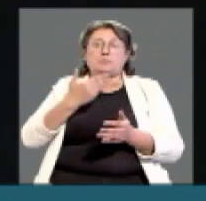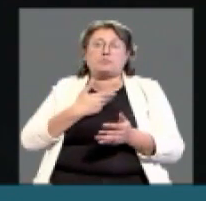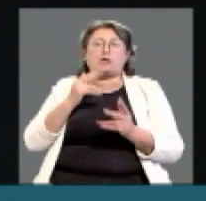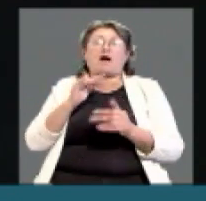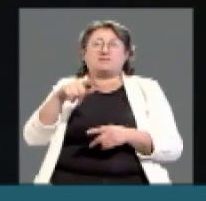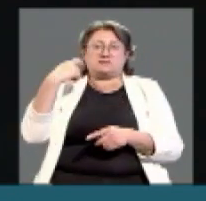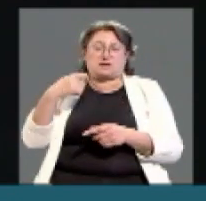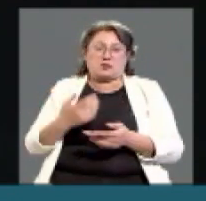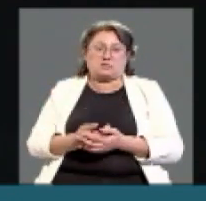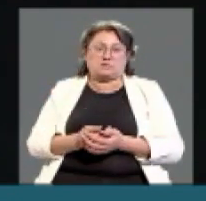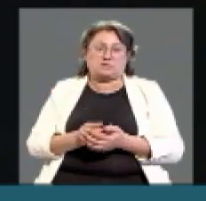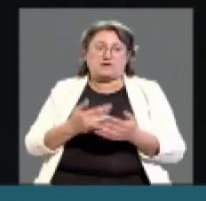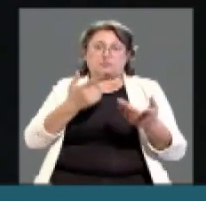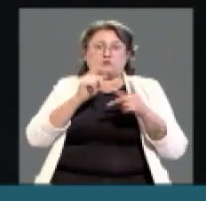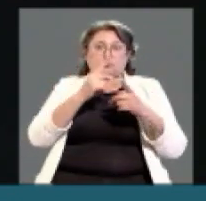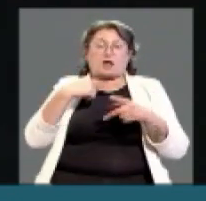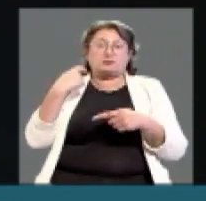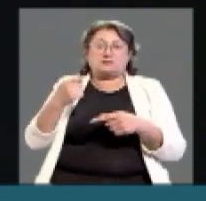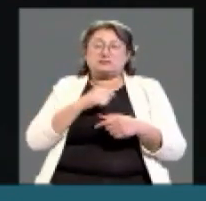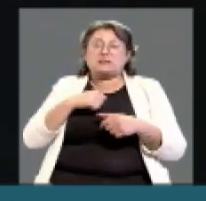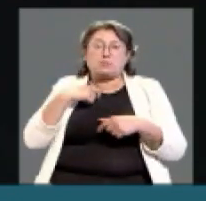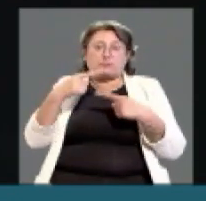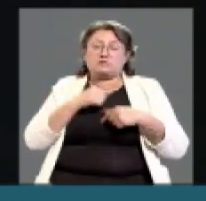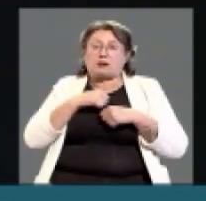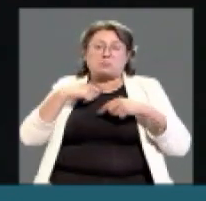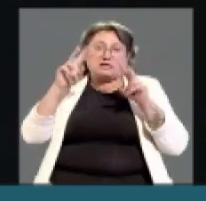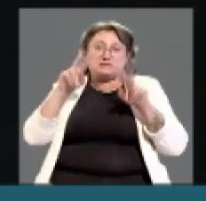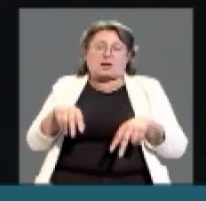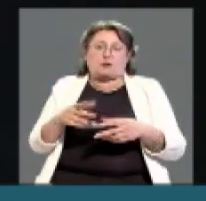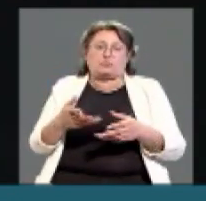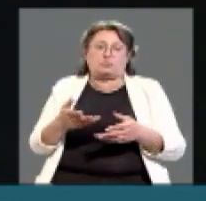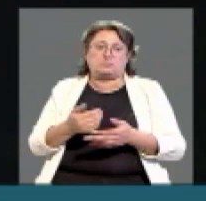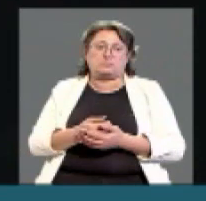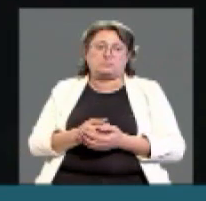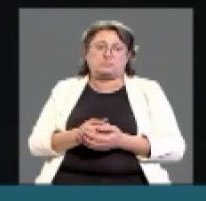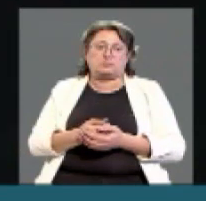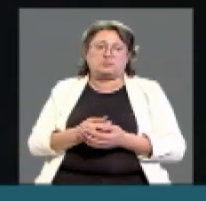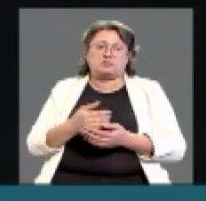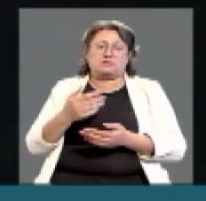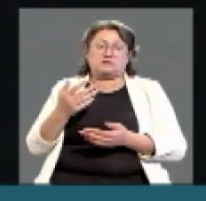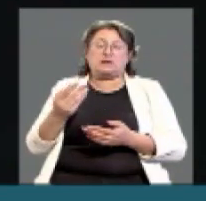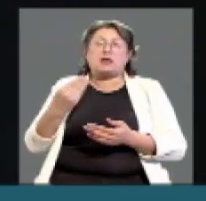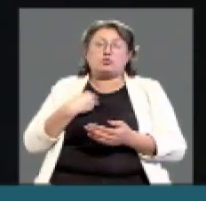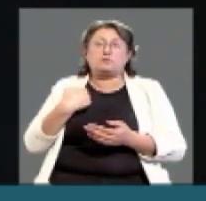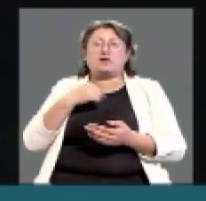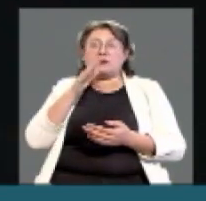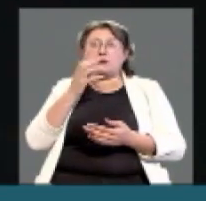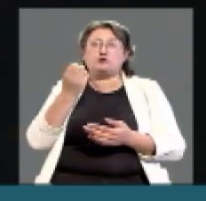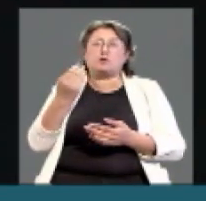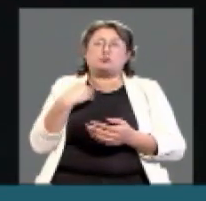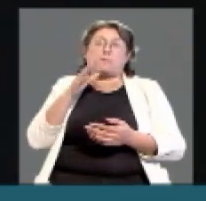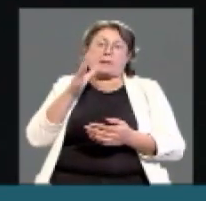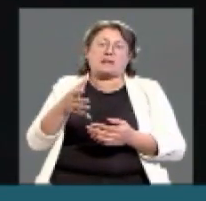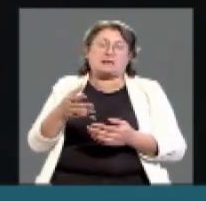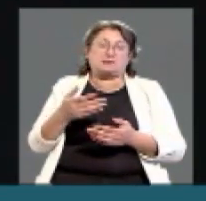это сняли? Вот вы сейчас спросите, как вы сняли, да? Я сразу говорю, что я даже и сам иногда не знаю. Мне скажут, дадут еще времени, там, 5 лет,